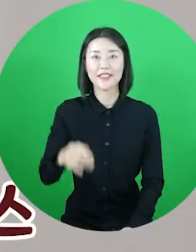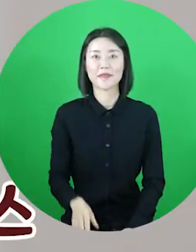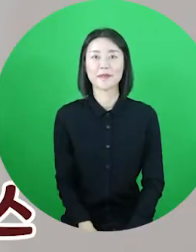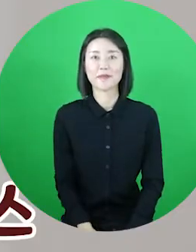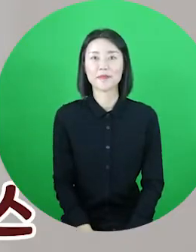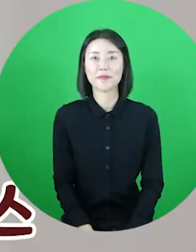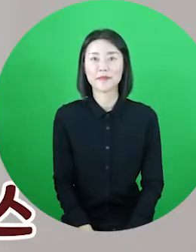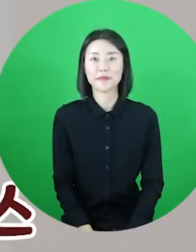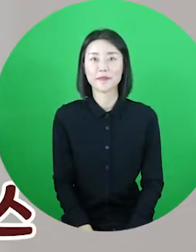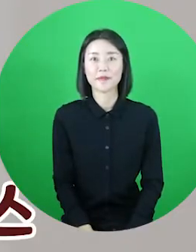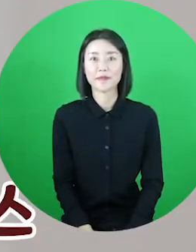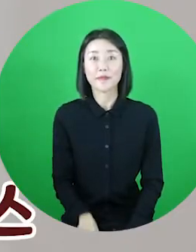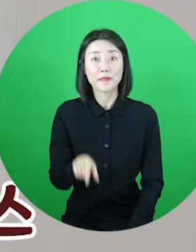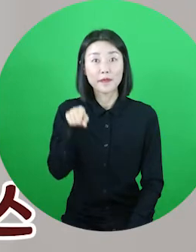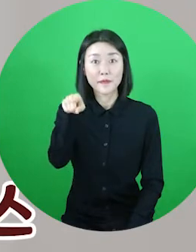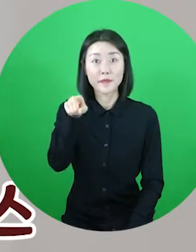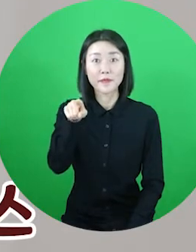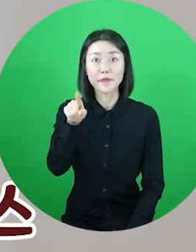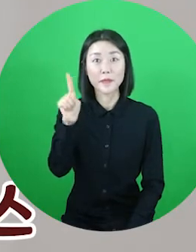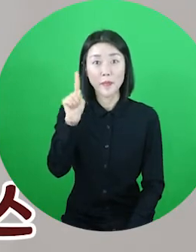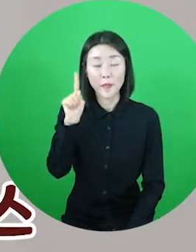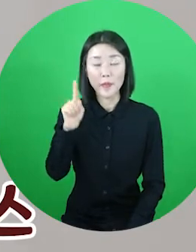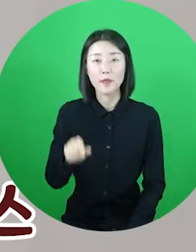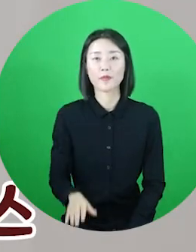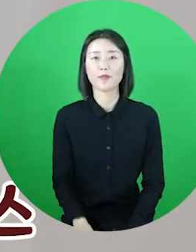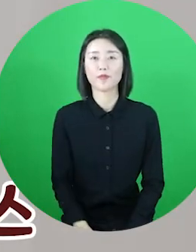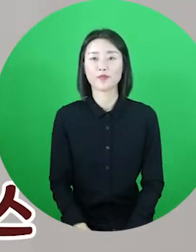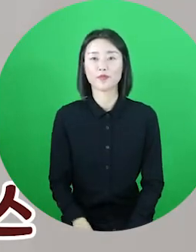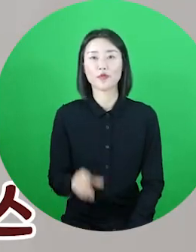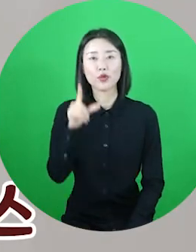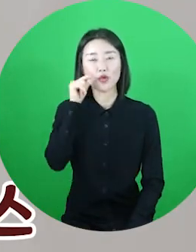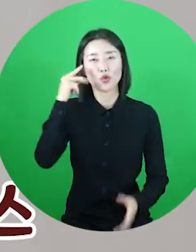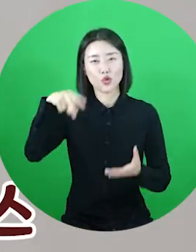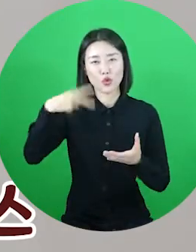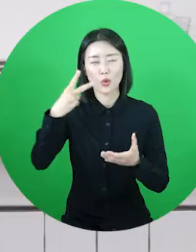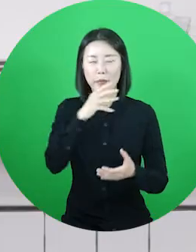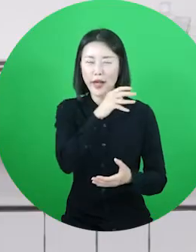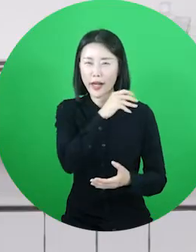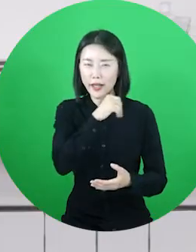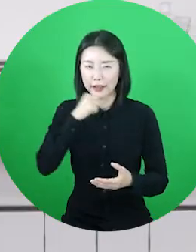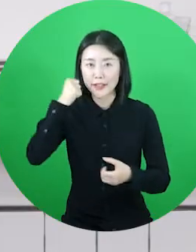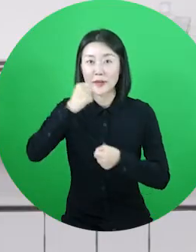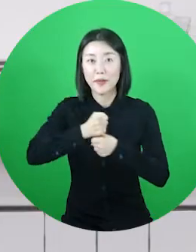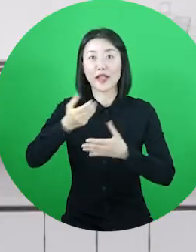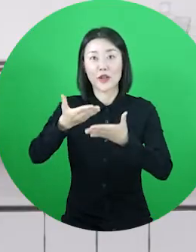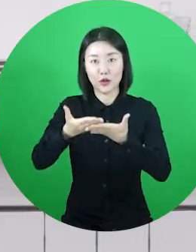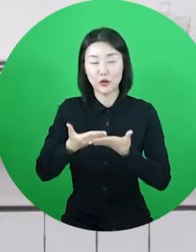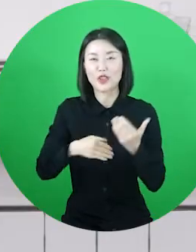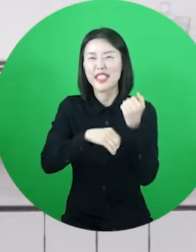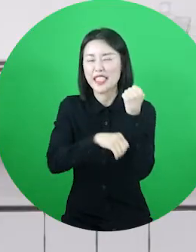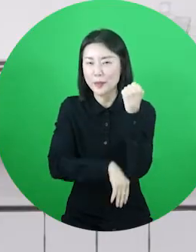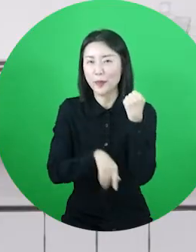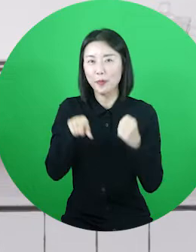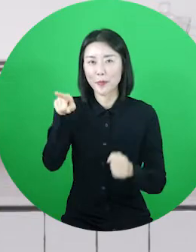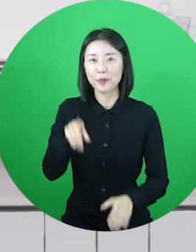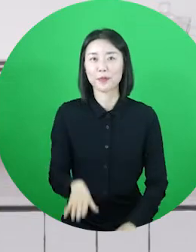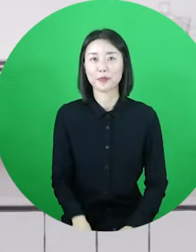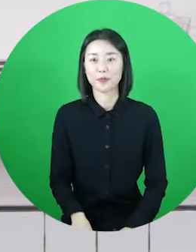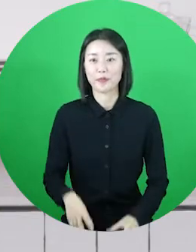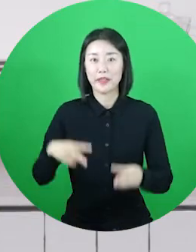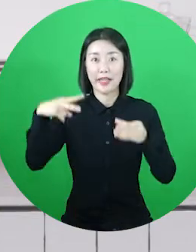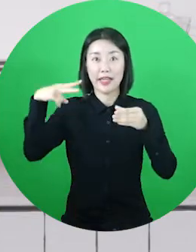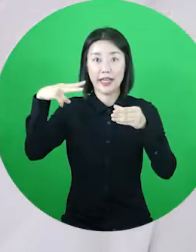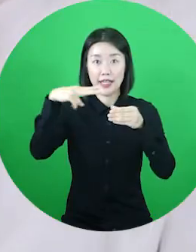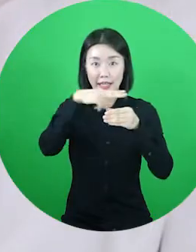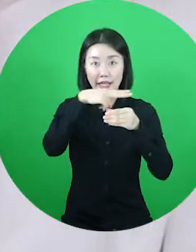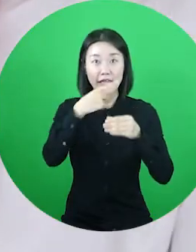이 소스 봉지 안에는 우동을 맛있게 만들어주는 소스가 들어있어요. 소스 봉지도 가위로 윗부분을